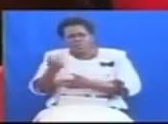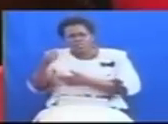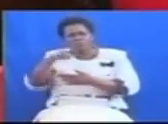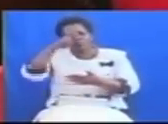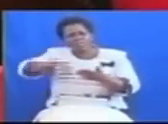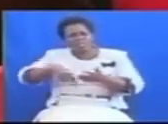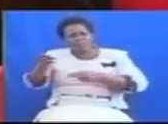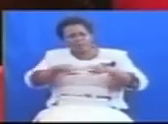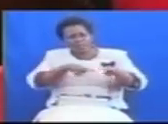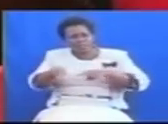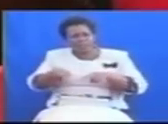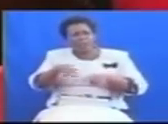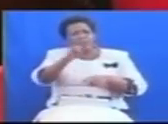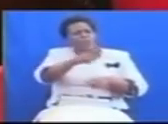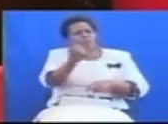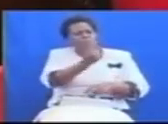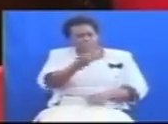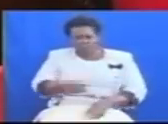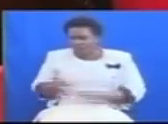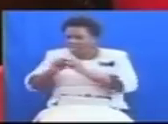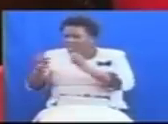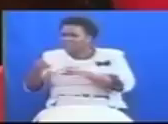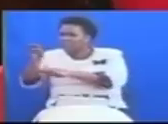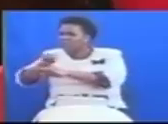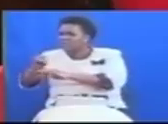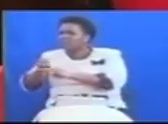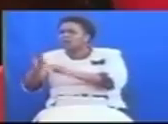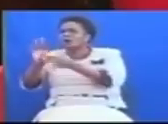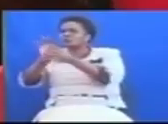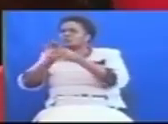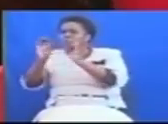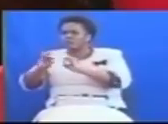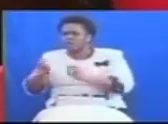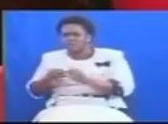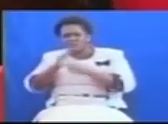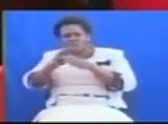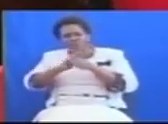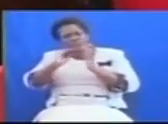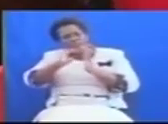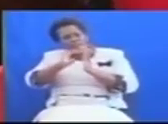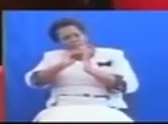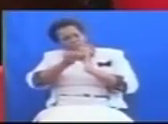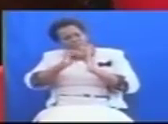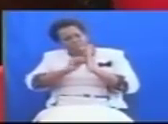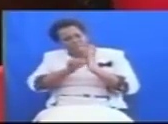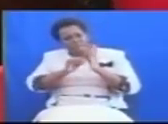bila manispaa ya Sumbawanga DC kushirikishwa? Vigezo gani vilitumika?